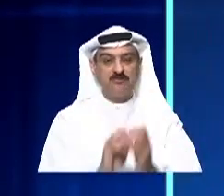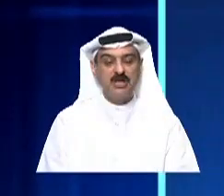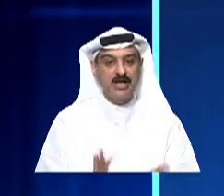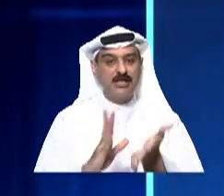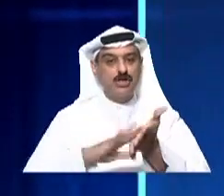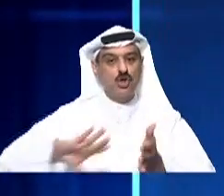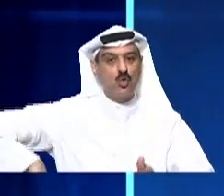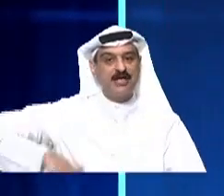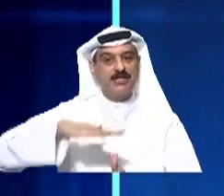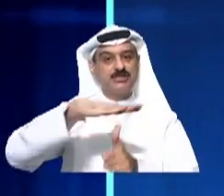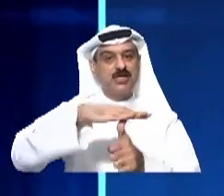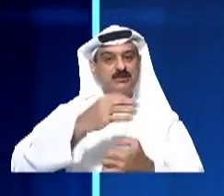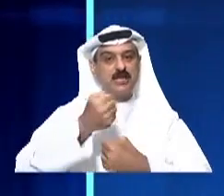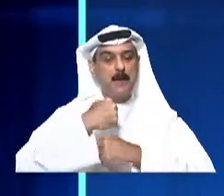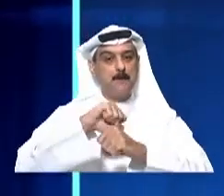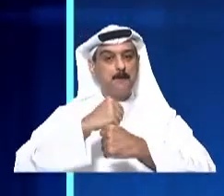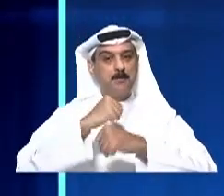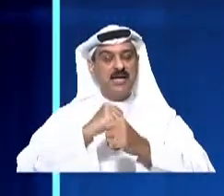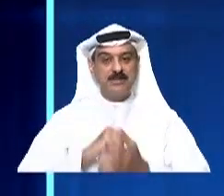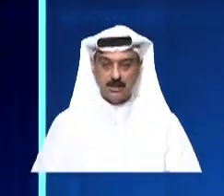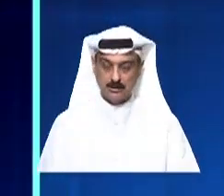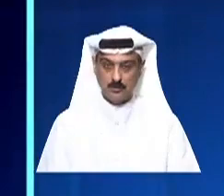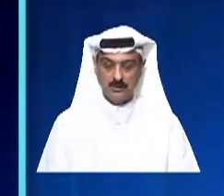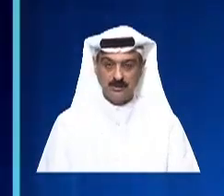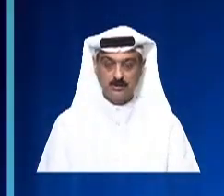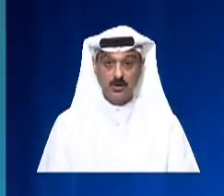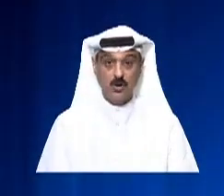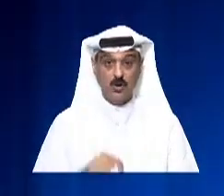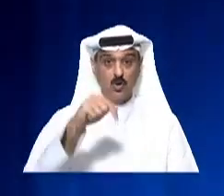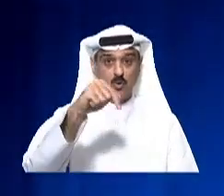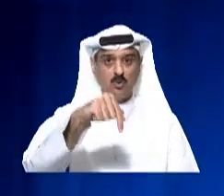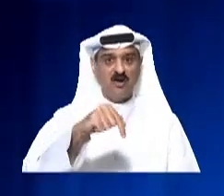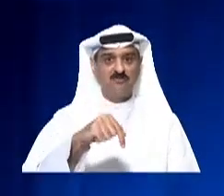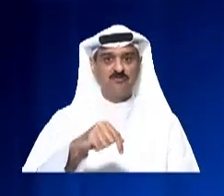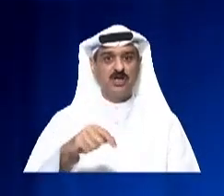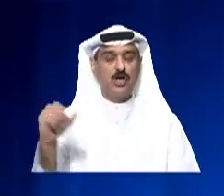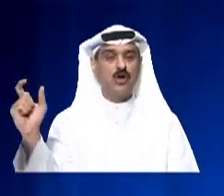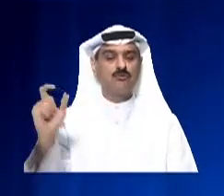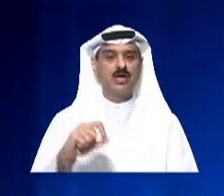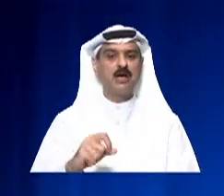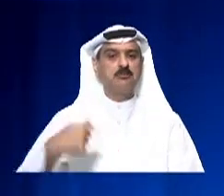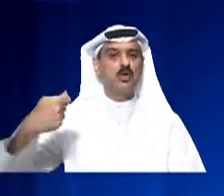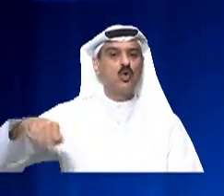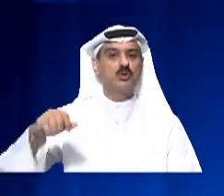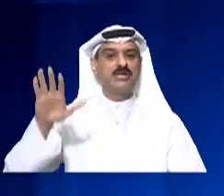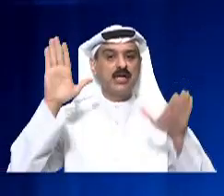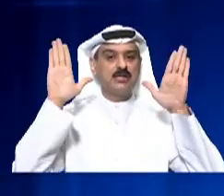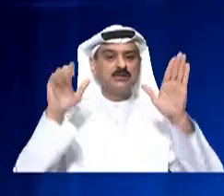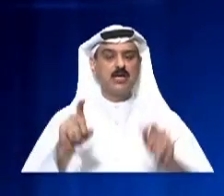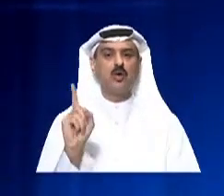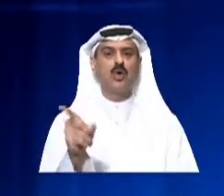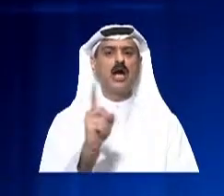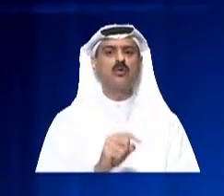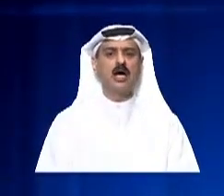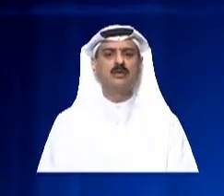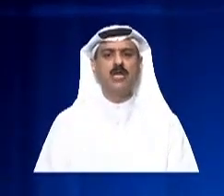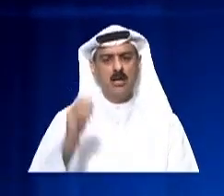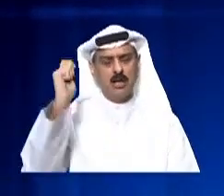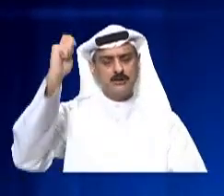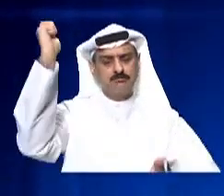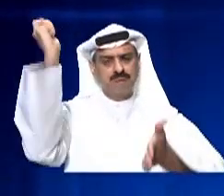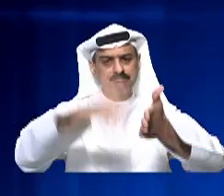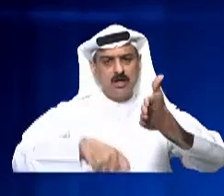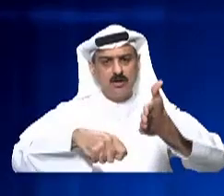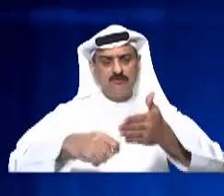الأميري، بلدية الكويت، إدارة الفتوى والتشريع ومن يراه من الجهات ذات الصلة لاتخاذ كل ما من